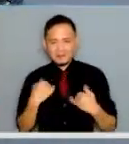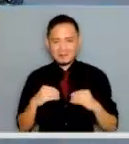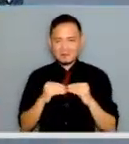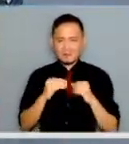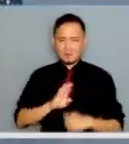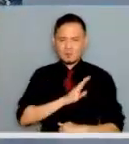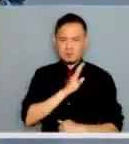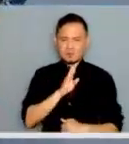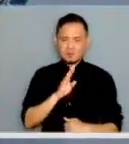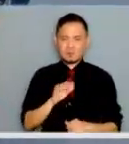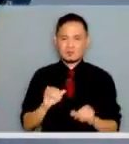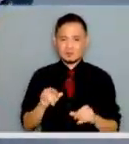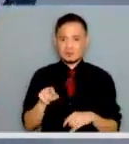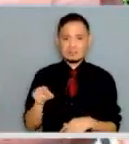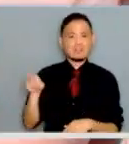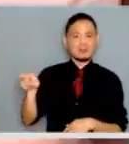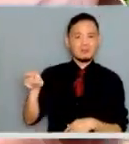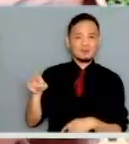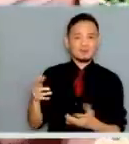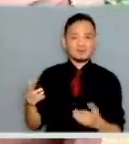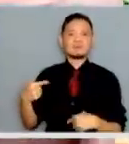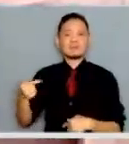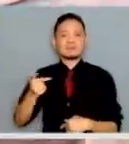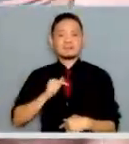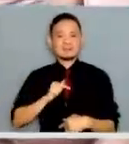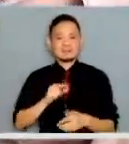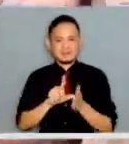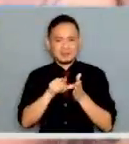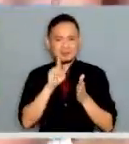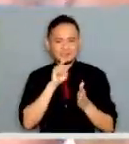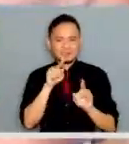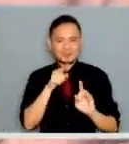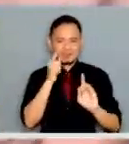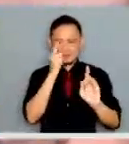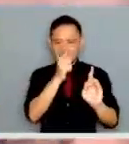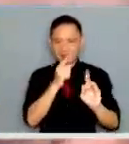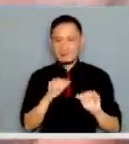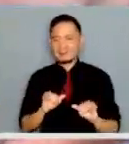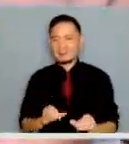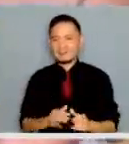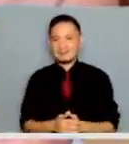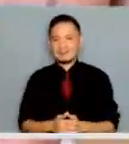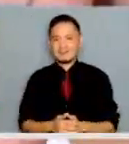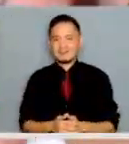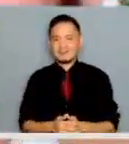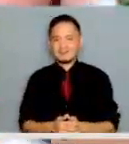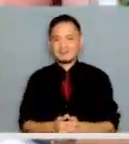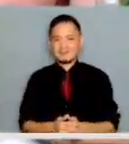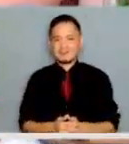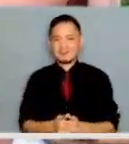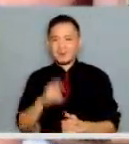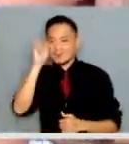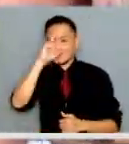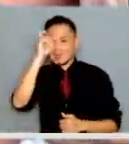ikaw nang sumagot nito kasi mamaya. Doon ako sa mga ako na, no? Dito pala siya. Sabi niya dito ako sa mga pa-wisdom.